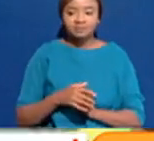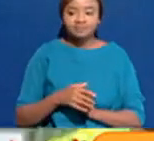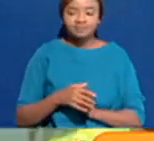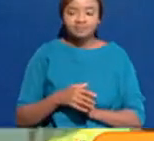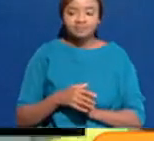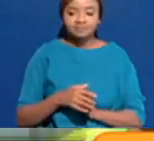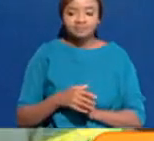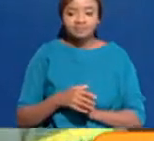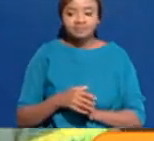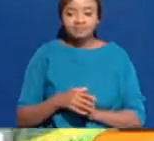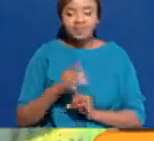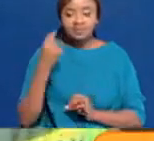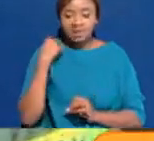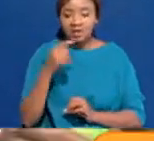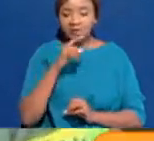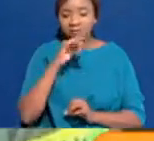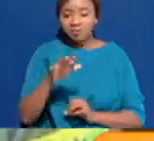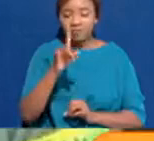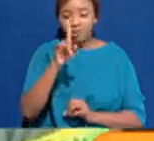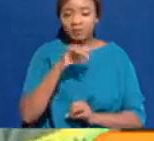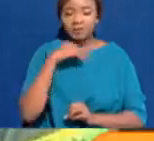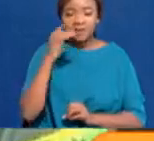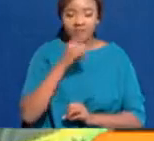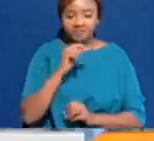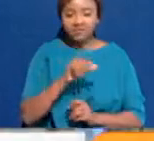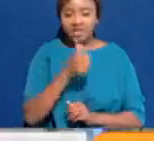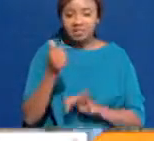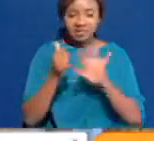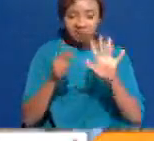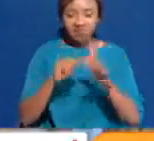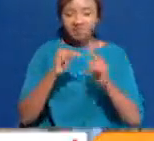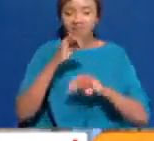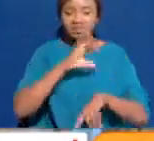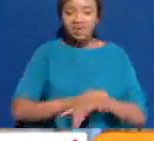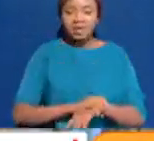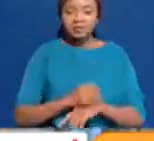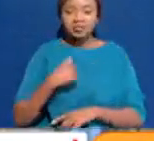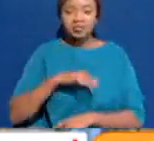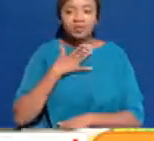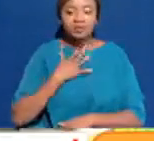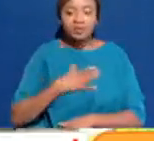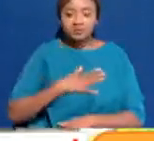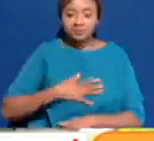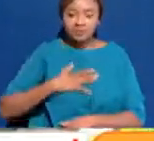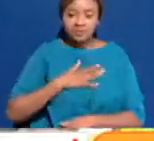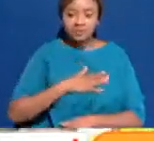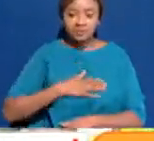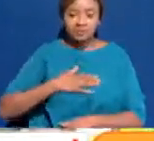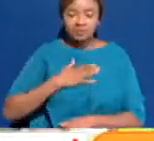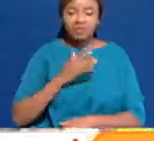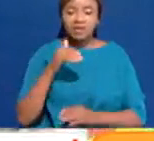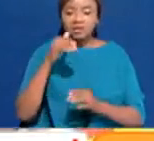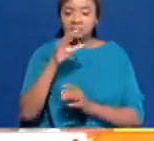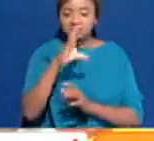mzuri. Kuna kijana aliuawa jana na watu tano kupata jeraha sasa wako hospitali. Na tunataka ifikie waziri wa internal